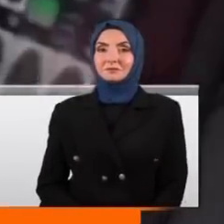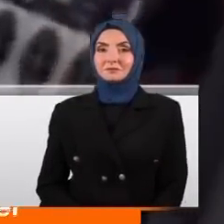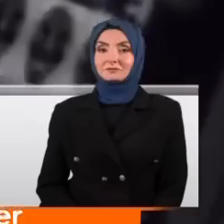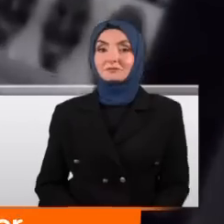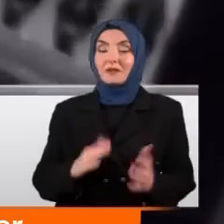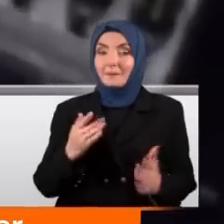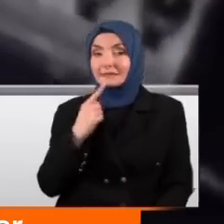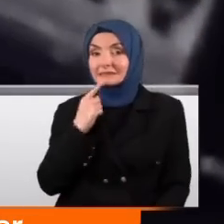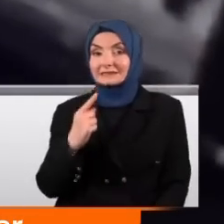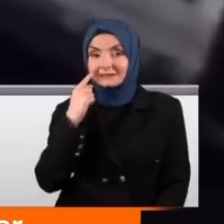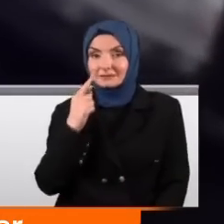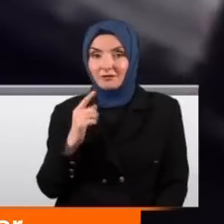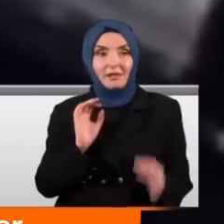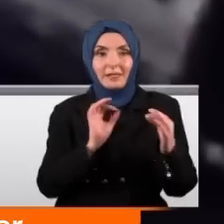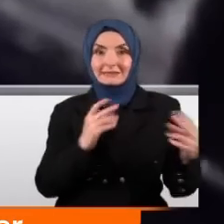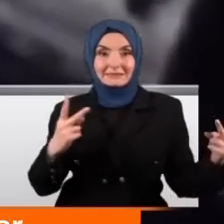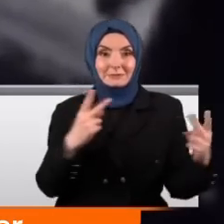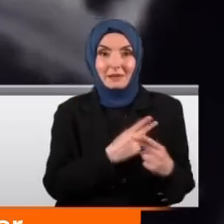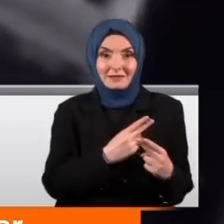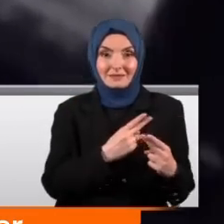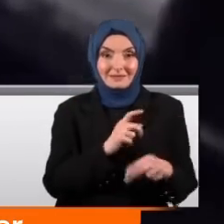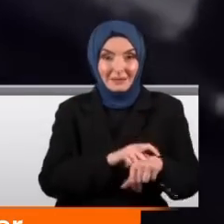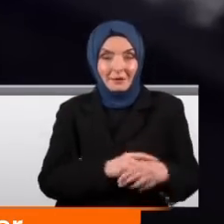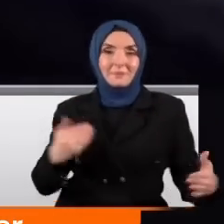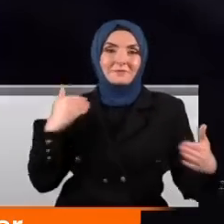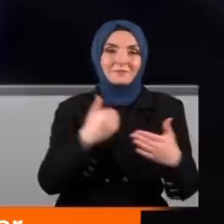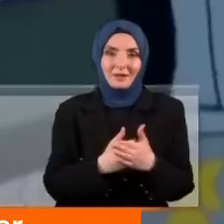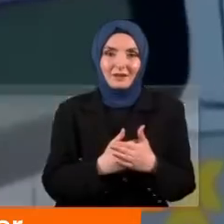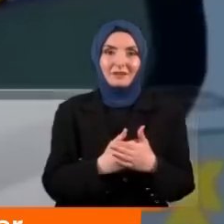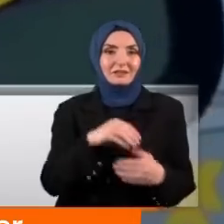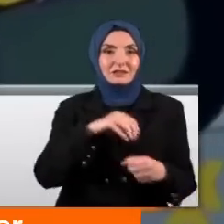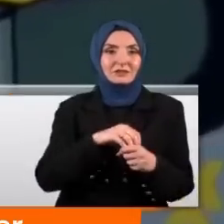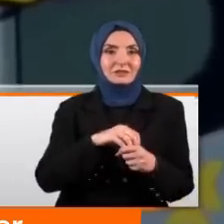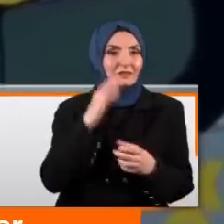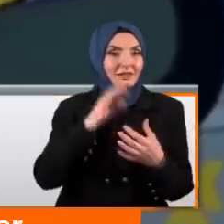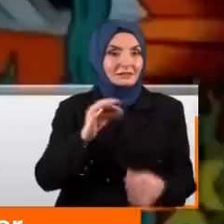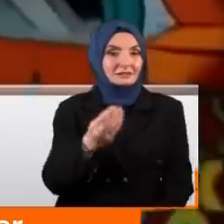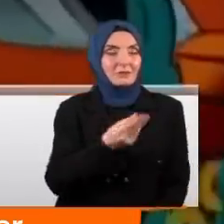iddia iletişim kesildiğinden beri milyarderlerin öldüklerini bildikleri yönünde